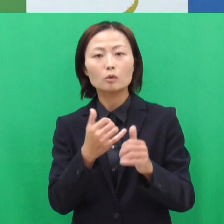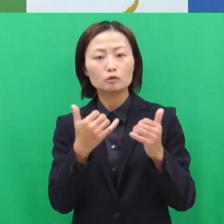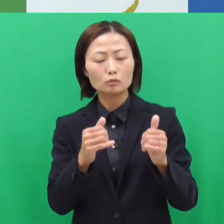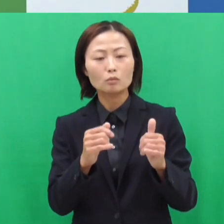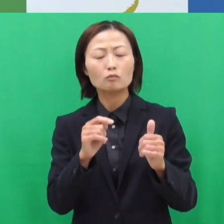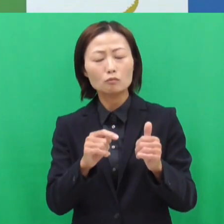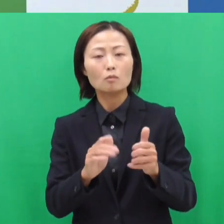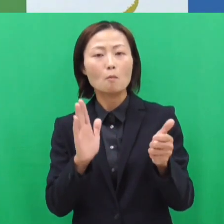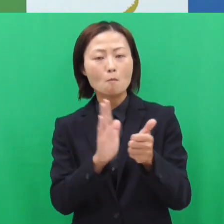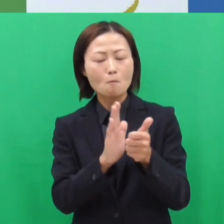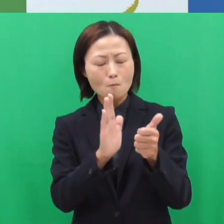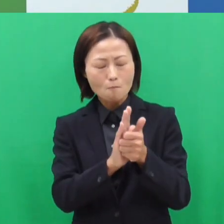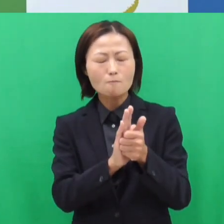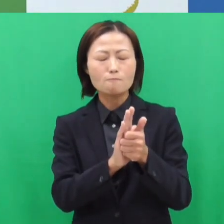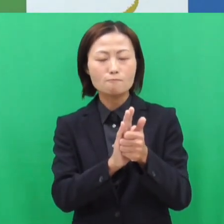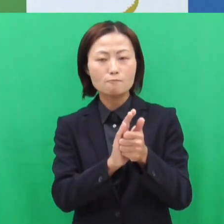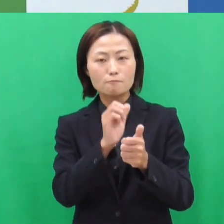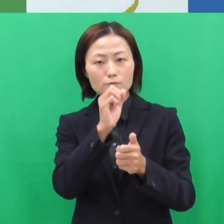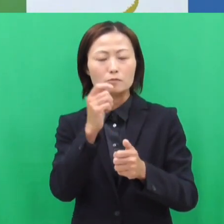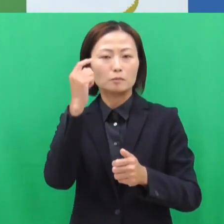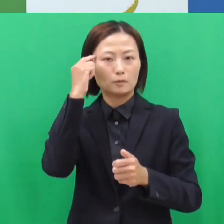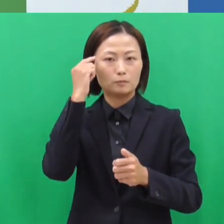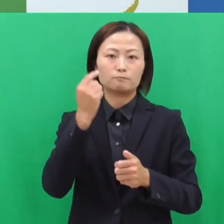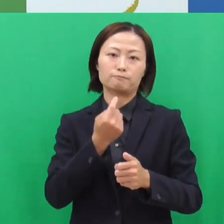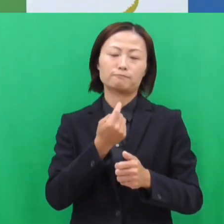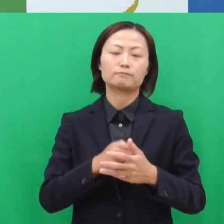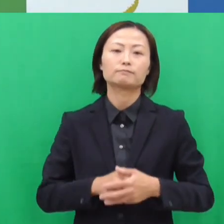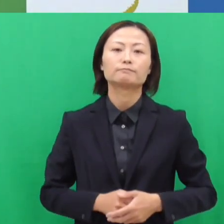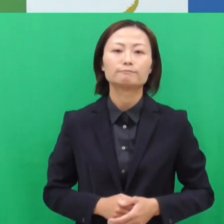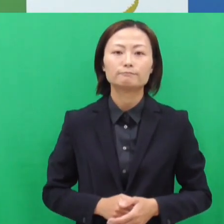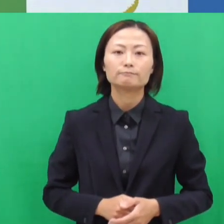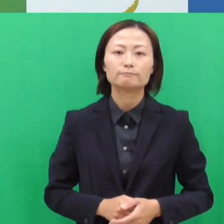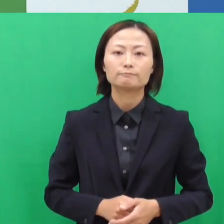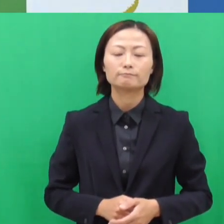のためにもなるのではないかと考えたということでございます